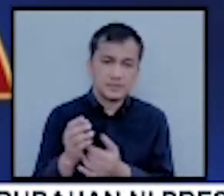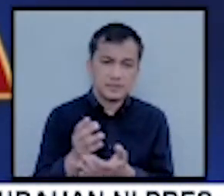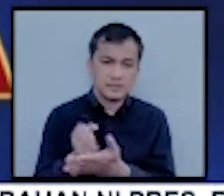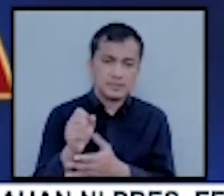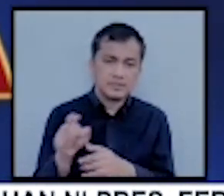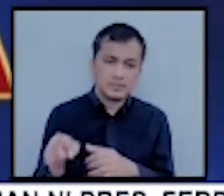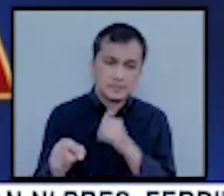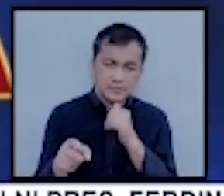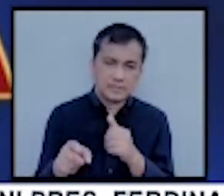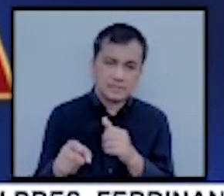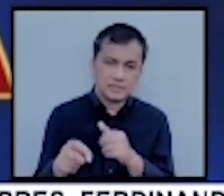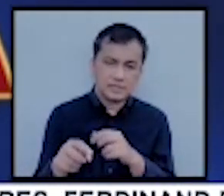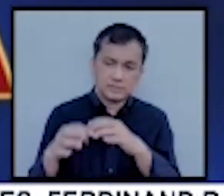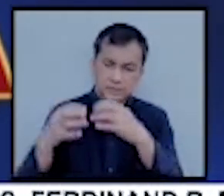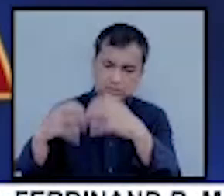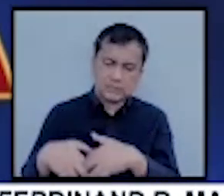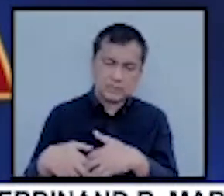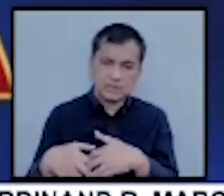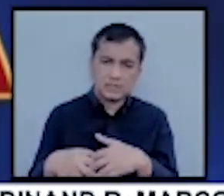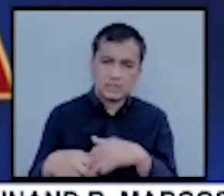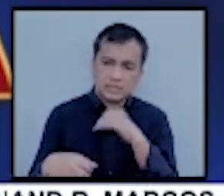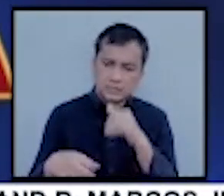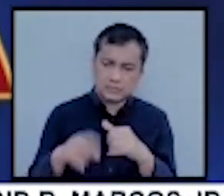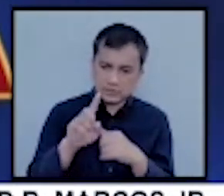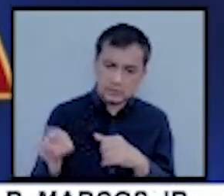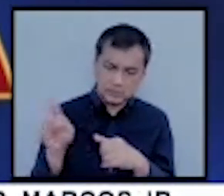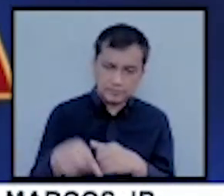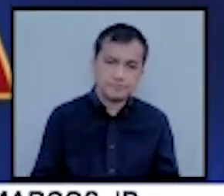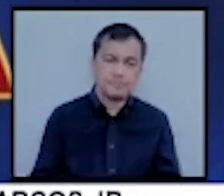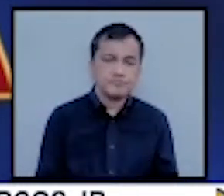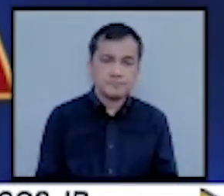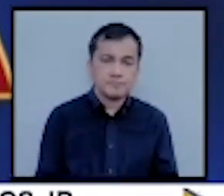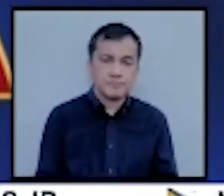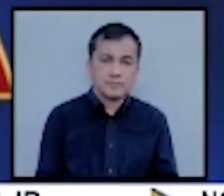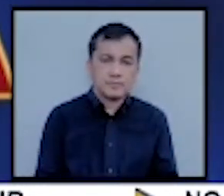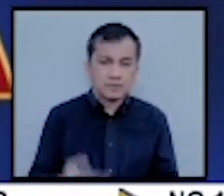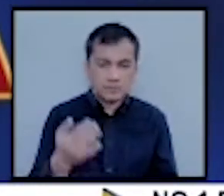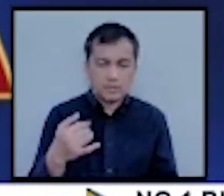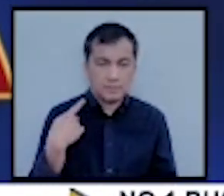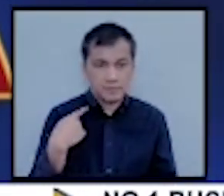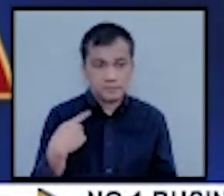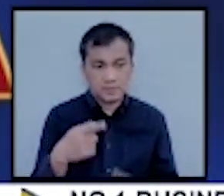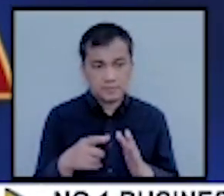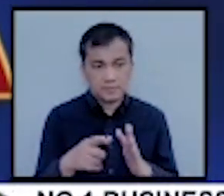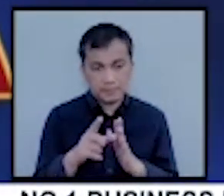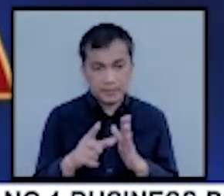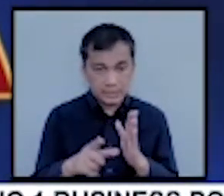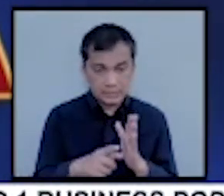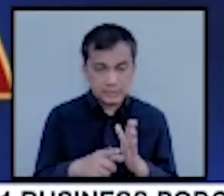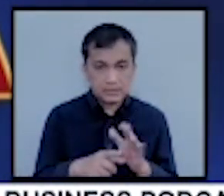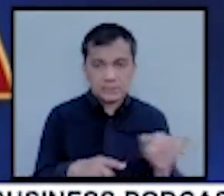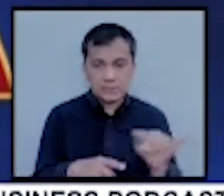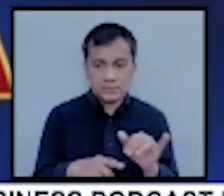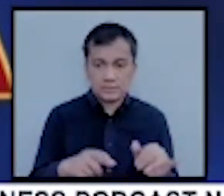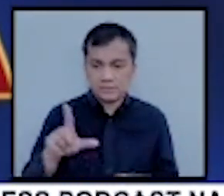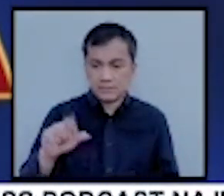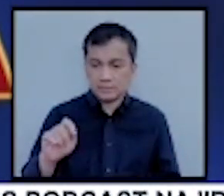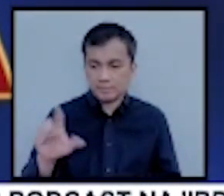siya masira, hindi siya siraan. Kaya nga po tayo mayroong mga batas katulad ng libel at ngayon ay cyber